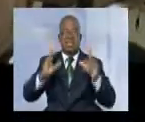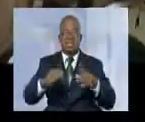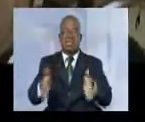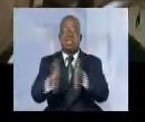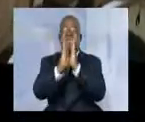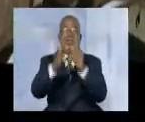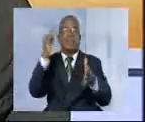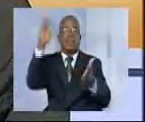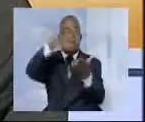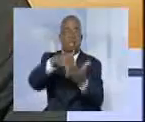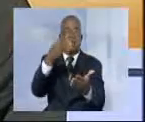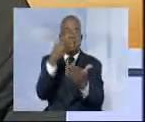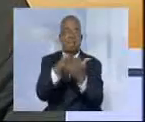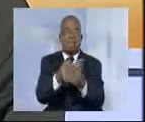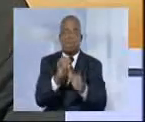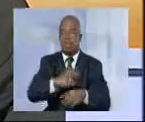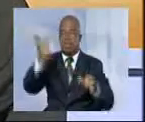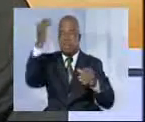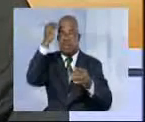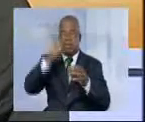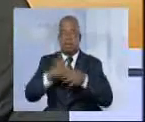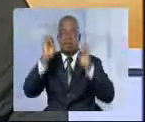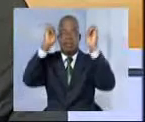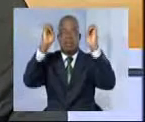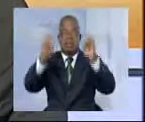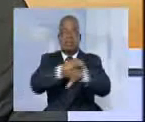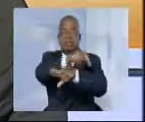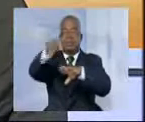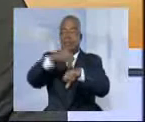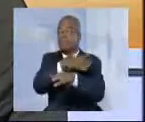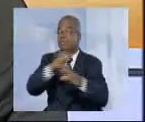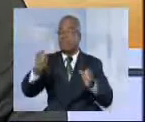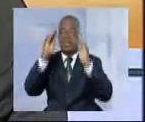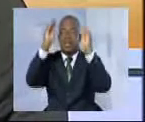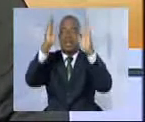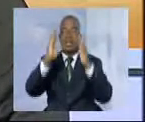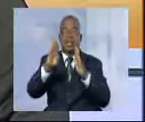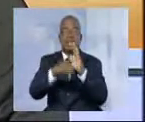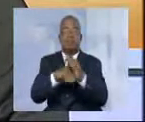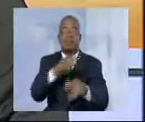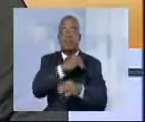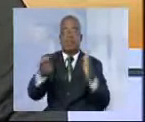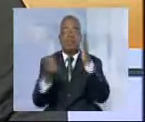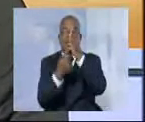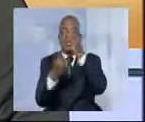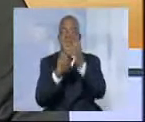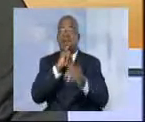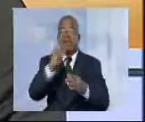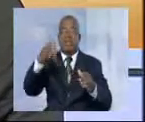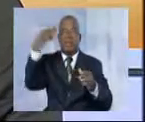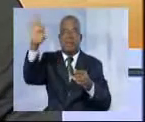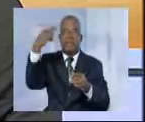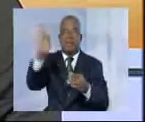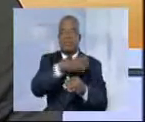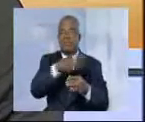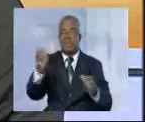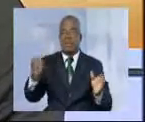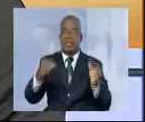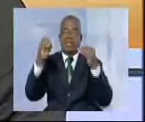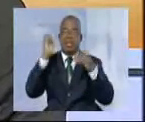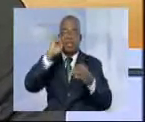et de travail. La ministre de l'Éducation nationale et de l'Enseignement technique, Kandia Camara, est en ce moment en France. Elle a